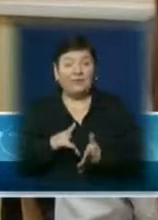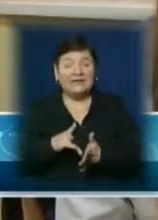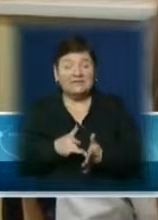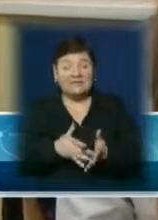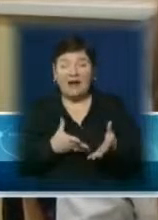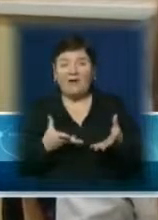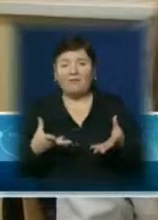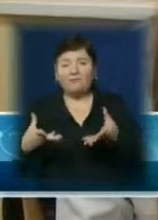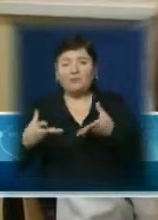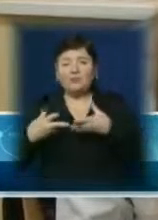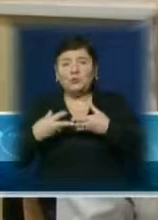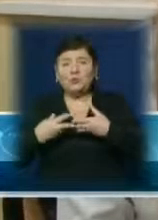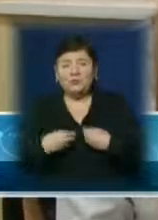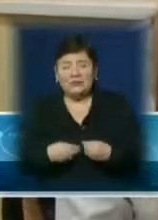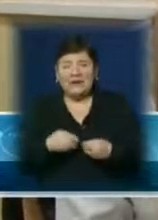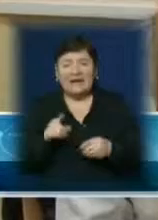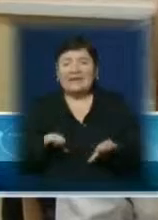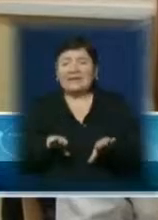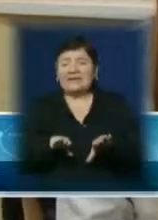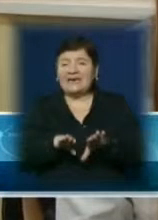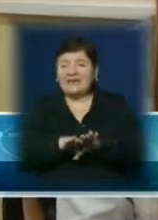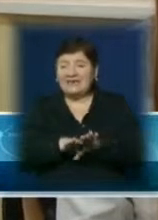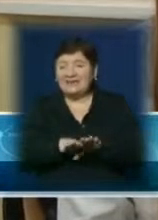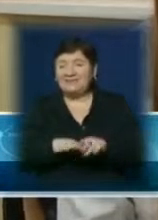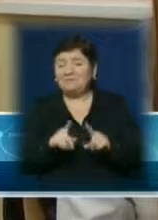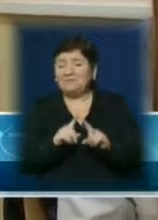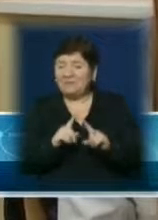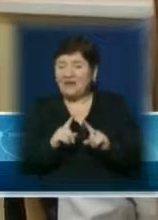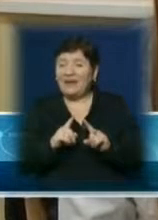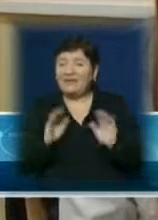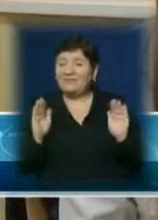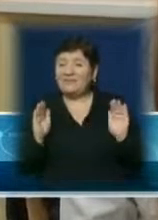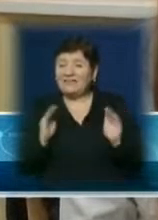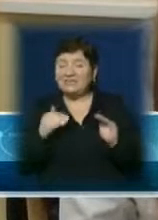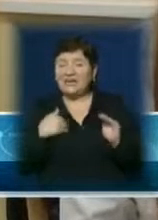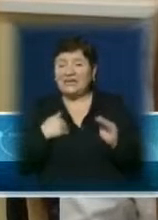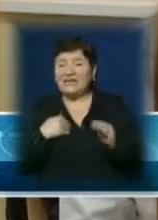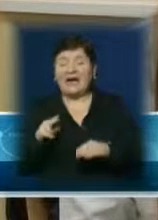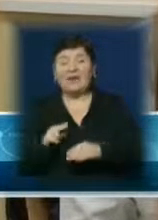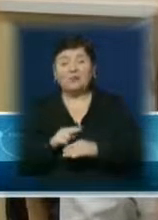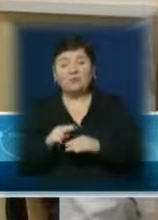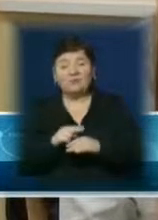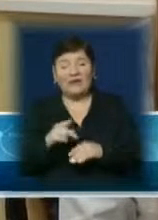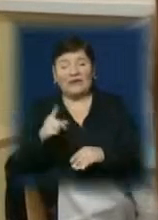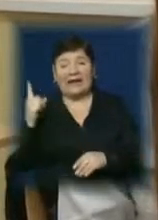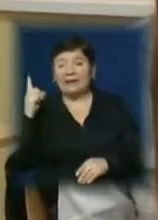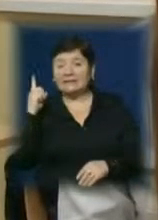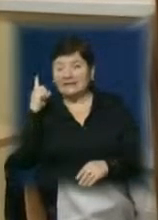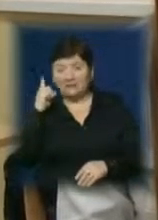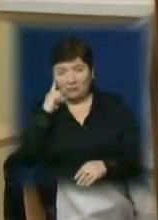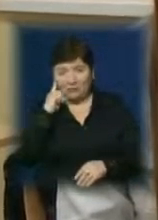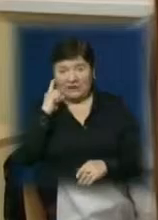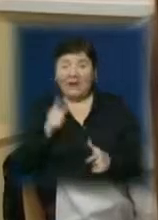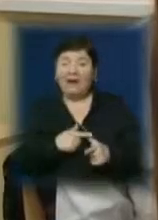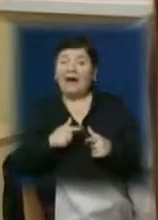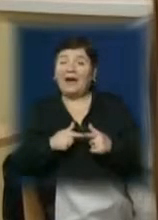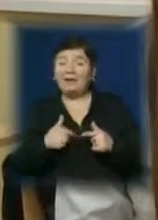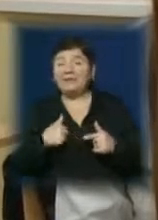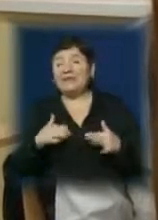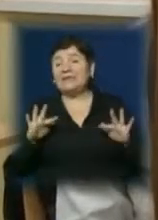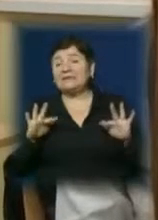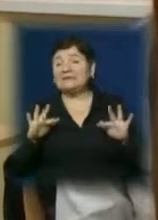Закарпатським школярам вдалося не лише відвідати англійську школу з екскурсією, але й побувати її учнями. Розповідають, там процес навчання різниця